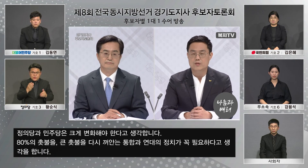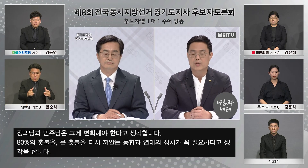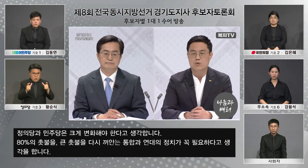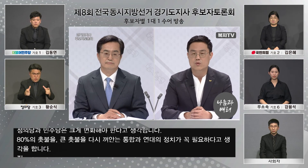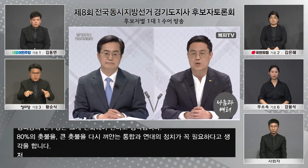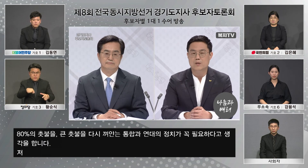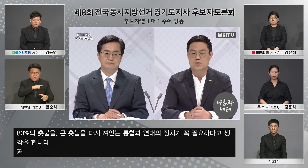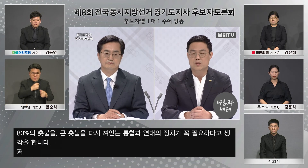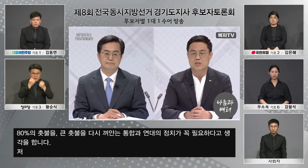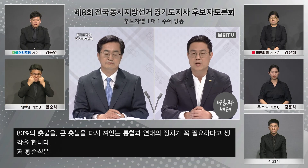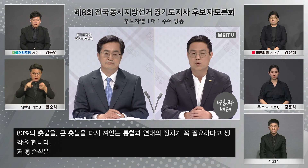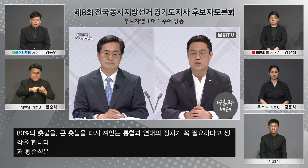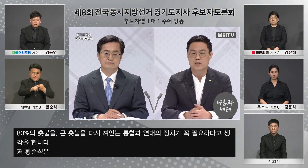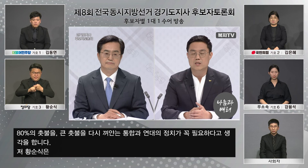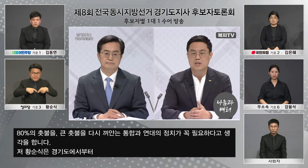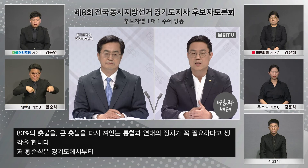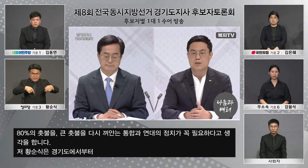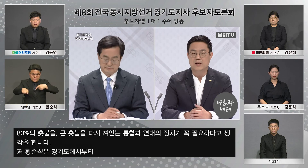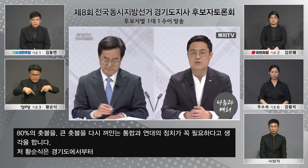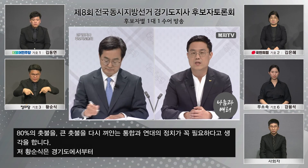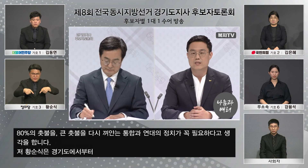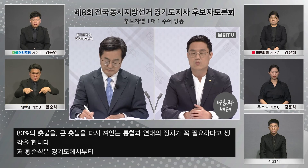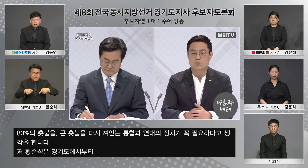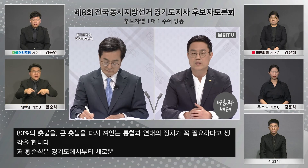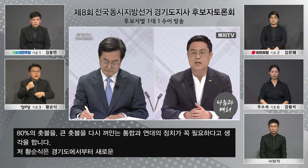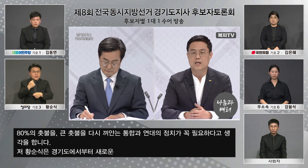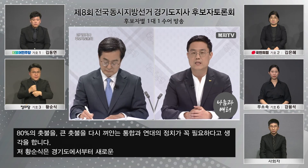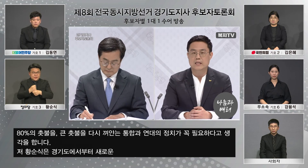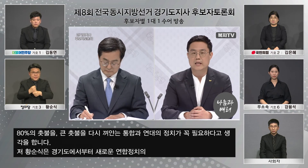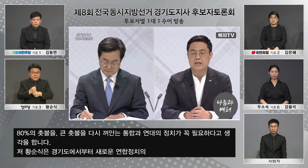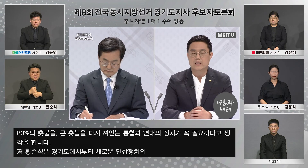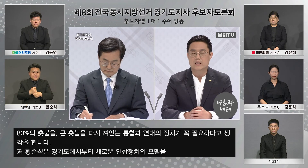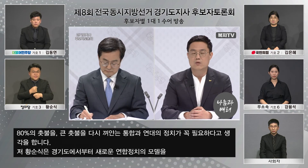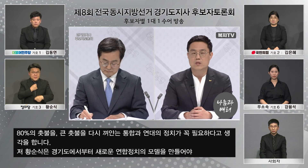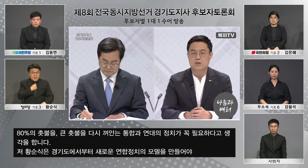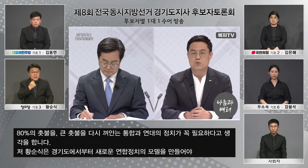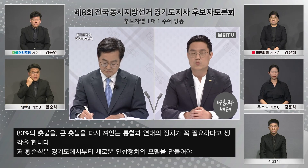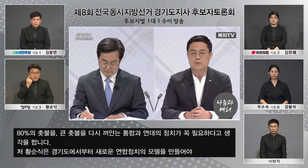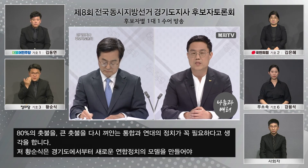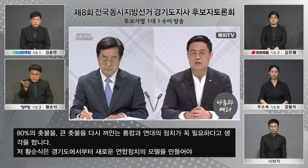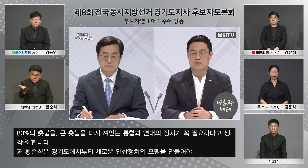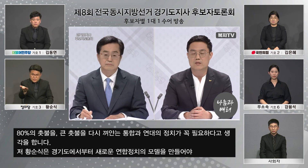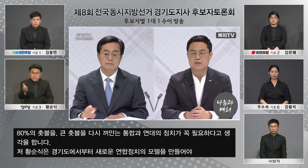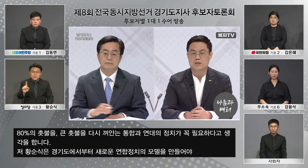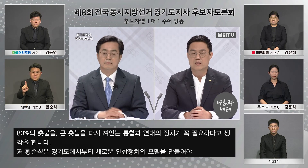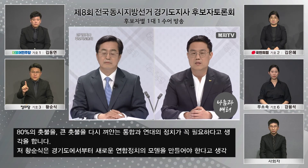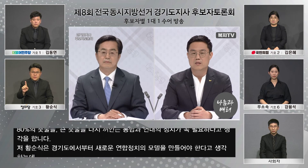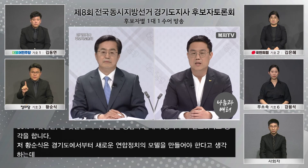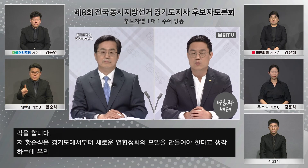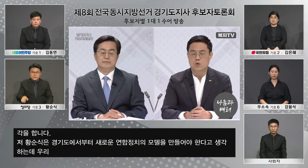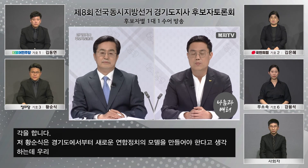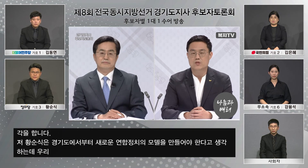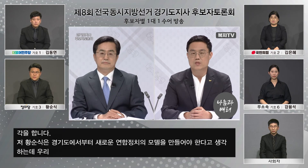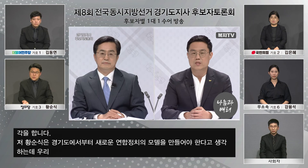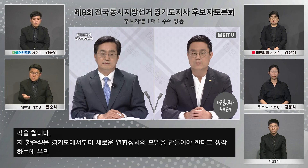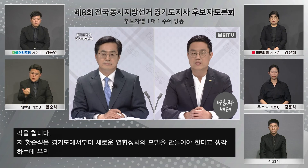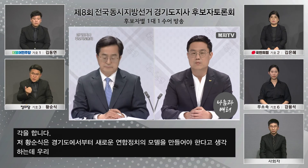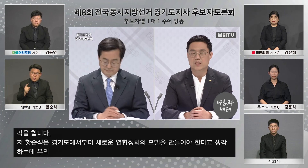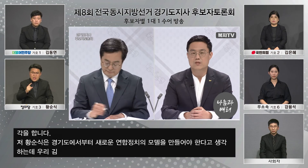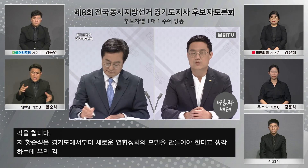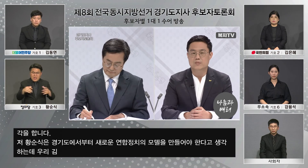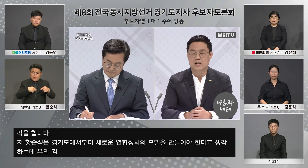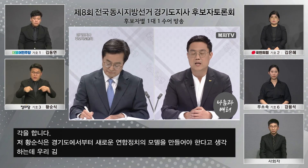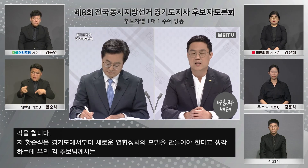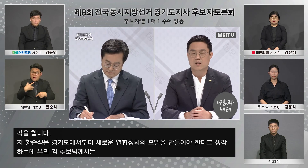경기도에서부터 새로운 연합 정치의 모델을 만들어야 한다고 생각하는데 우리 김 후보님께서는 아까 통합의 정치를